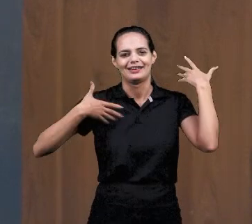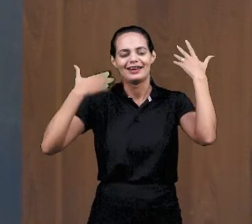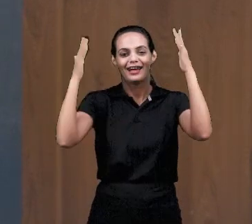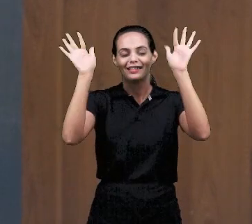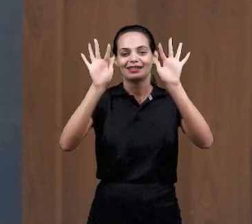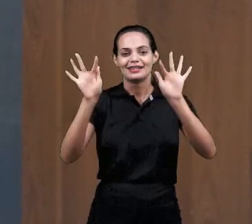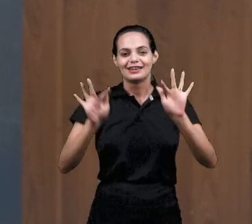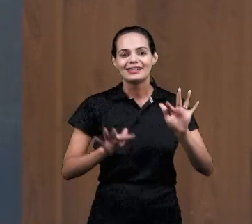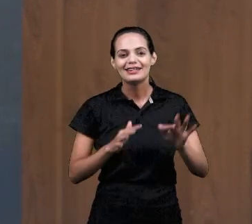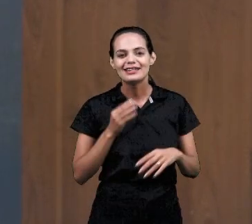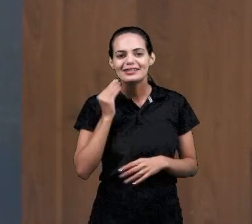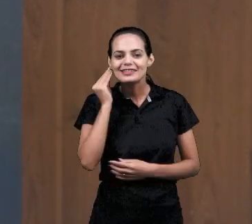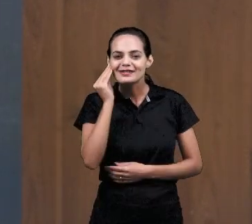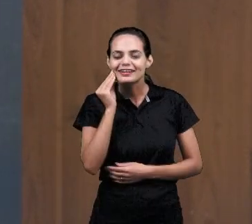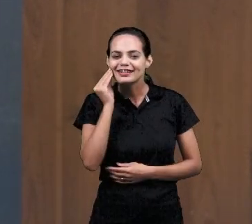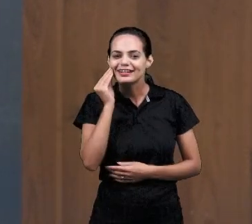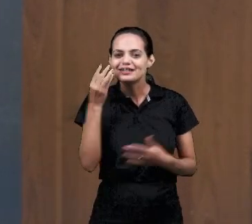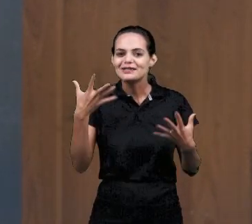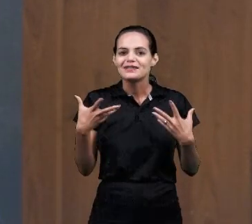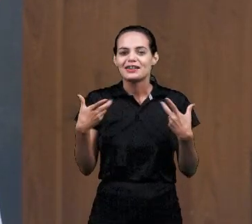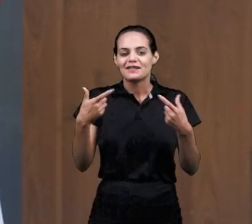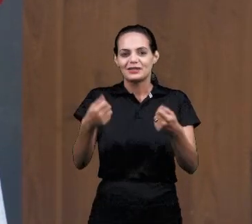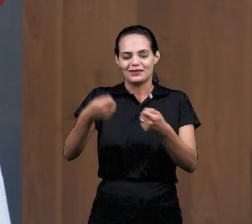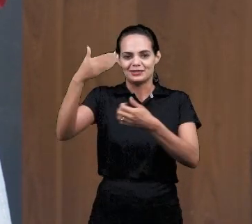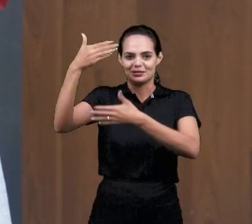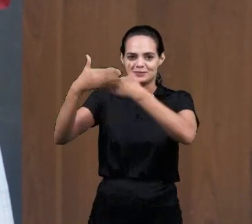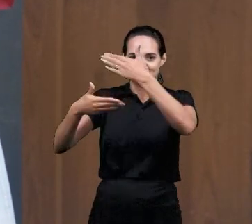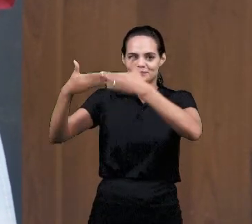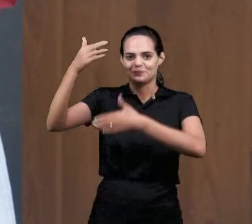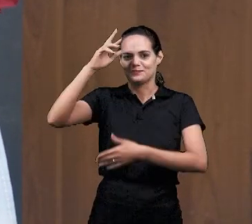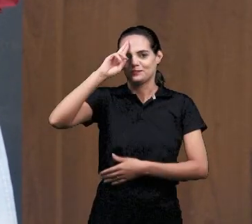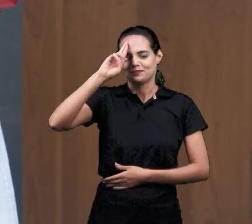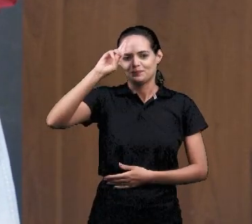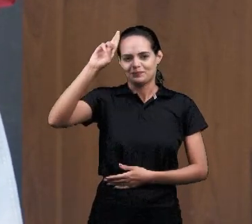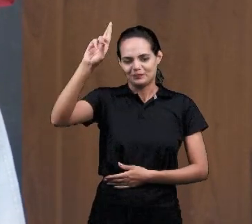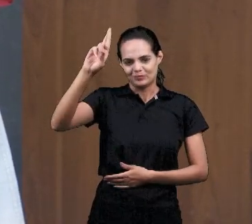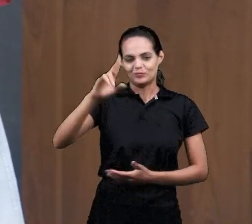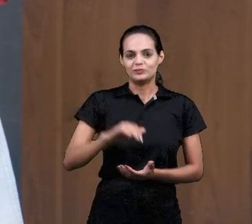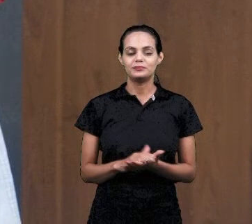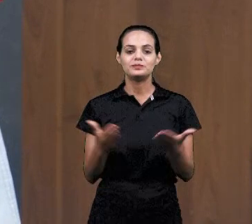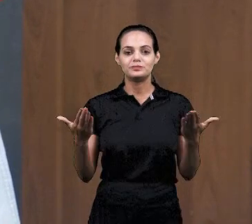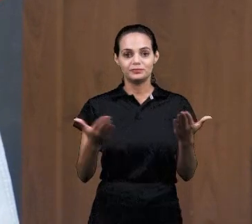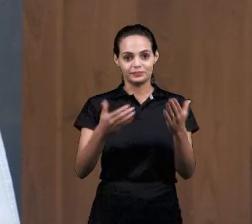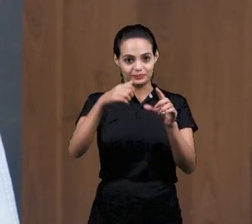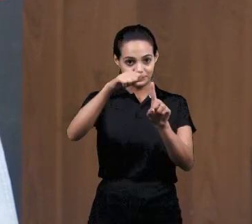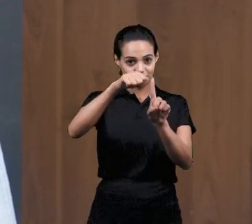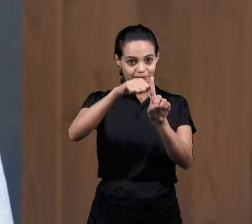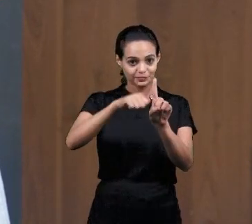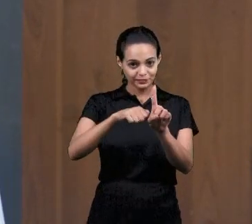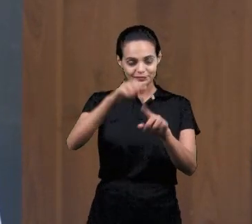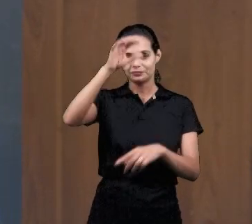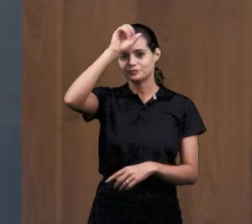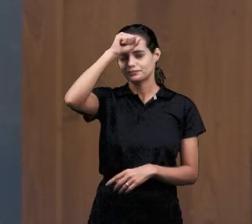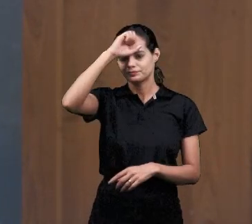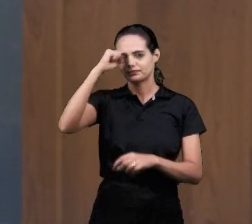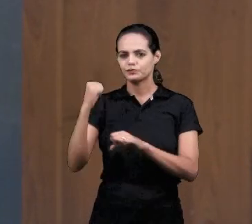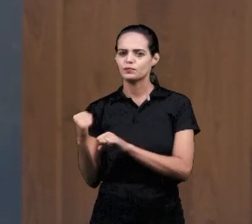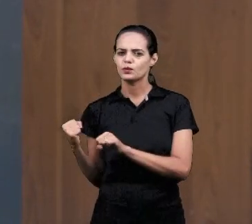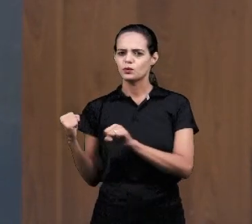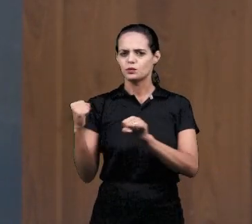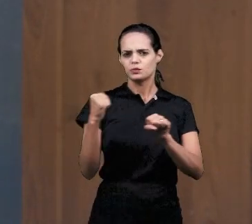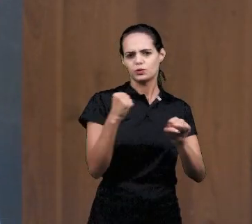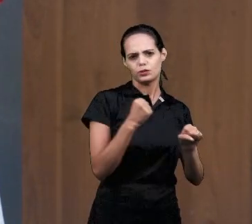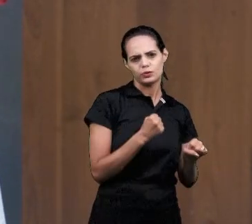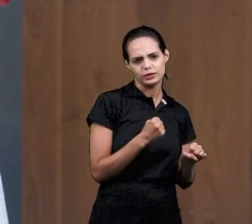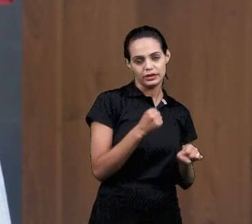Dieu. Dans ce mois, nous allons apprendre sur le pouvoir de Dieu dans la vie de Samson. Aujourd'hui, nous allons faire